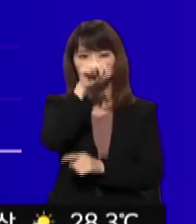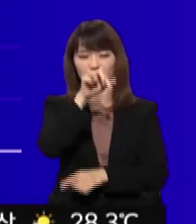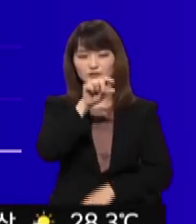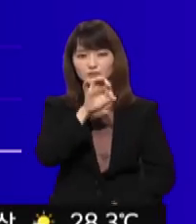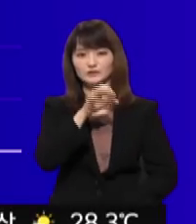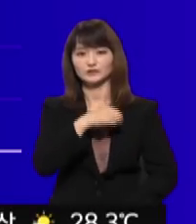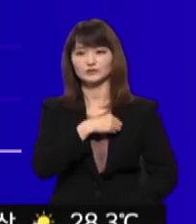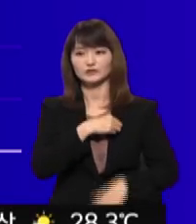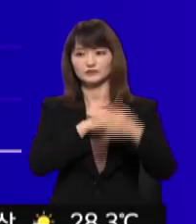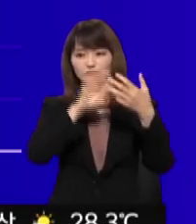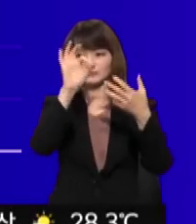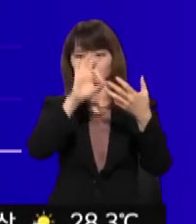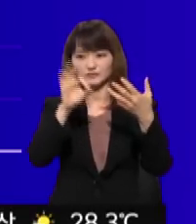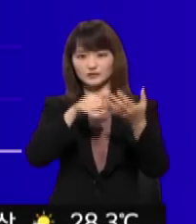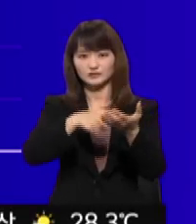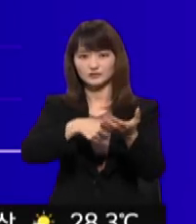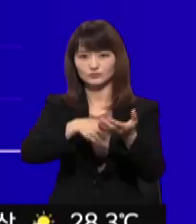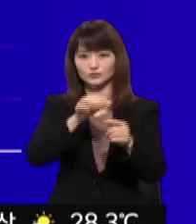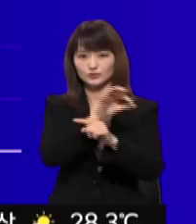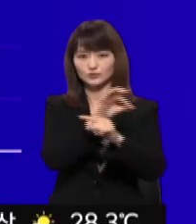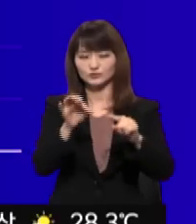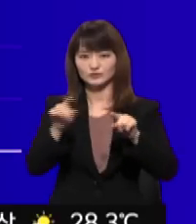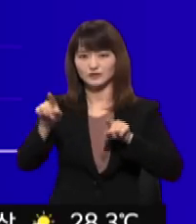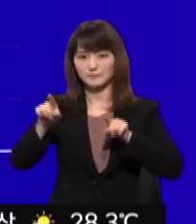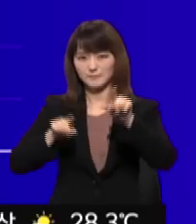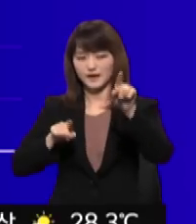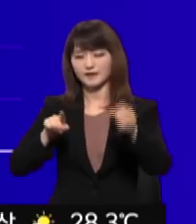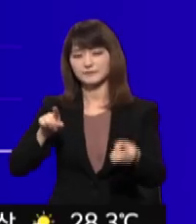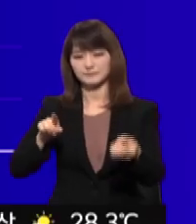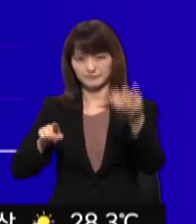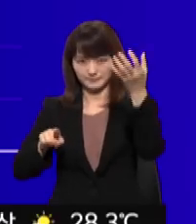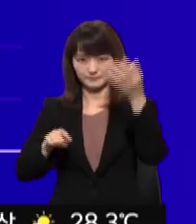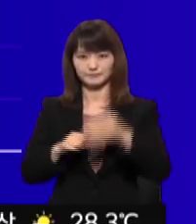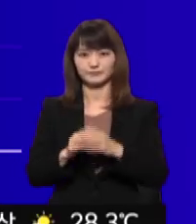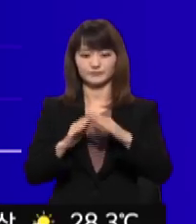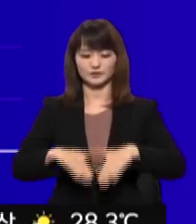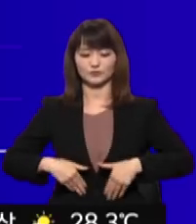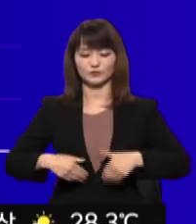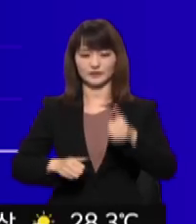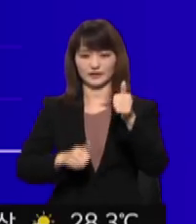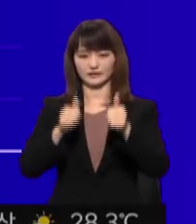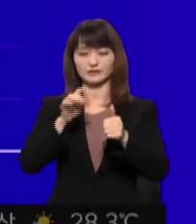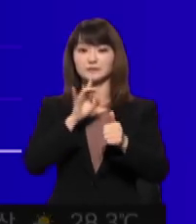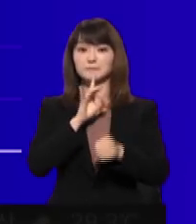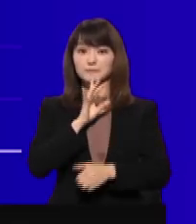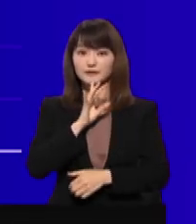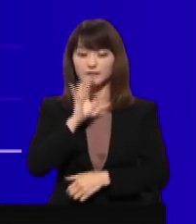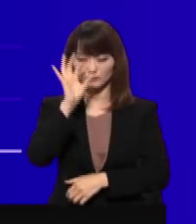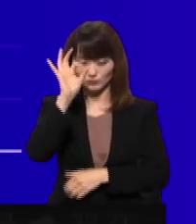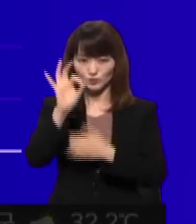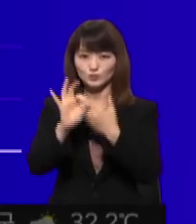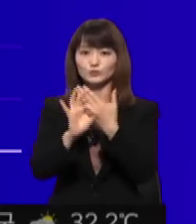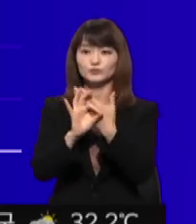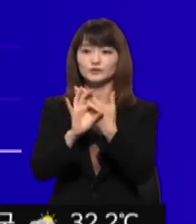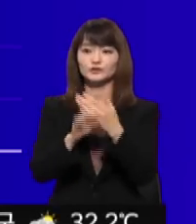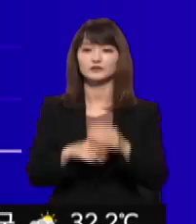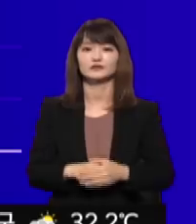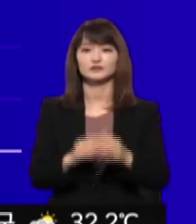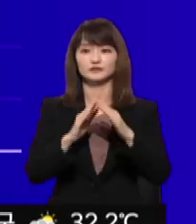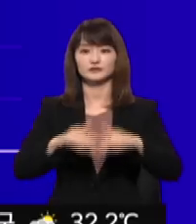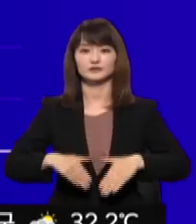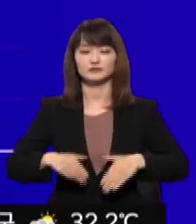후보가 80% 가까운 득표율로 압승을 했습니다 호남 경선만 놓고 보면 지금 나오는데